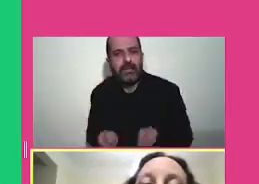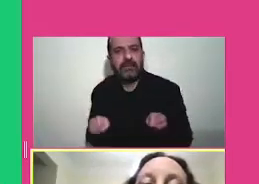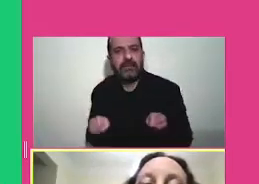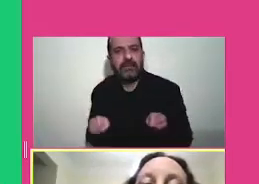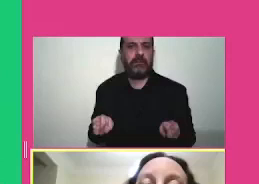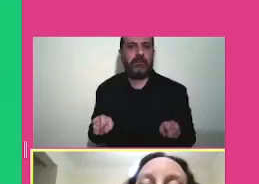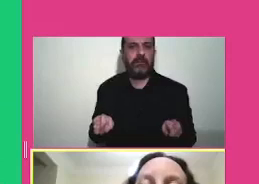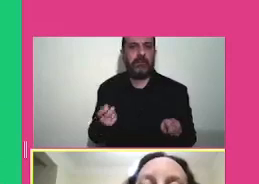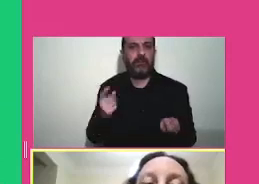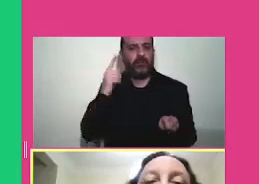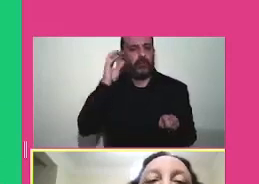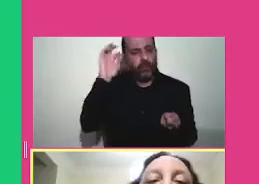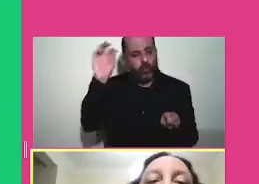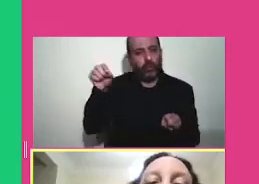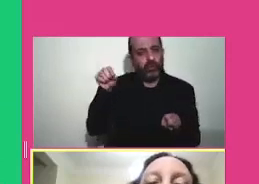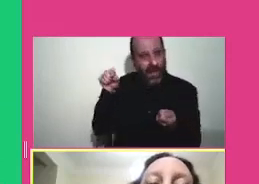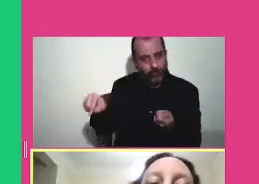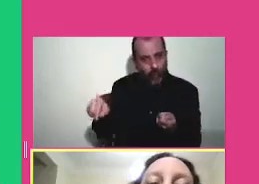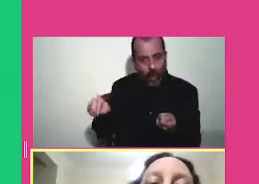αυτά, να τα μεταλαμπαδεύσουν